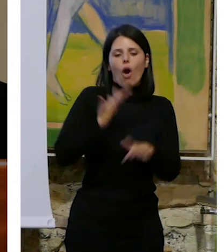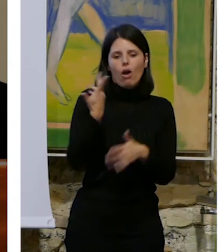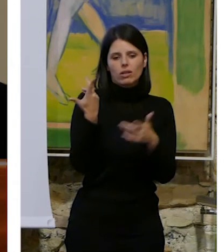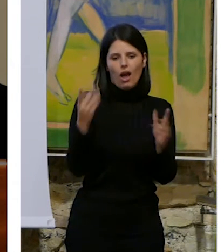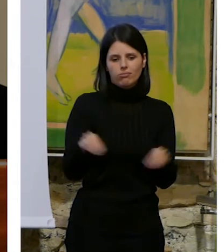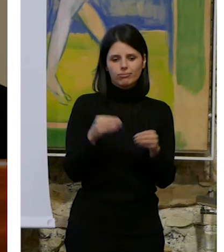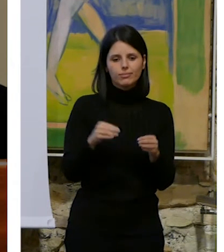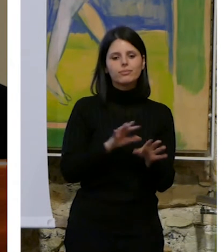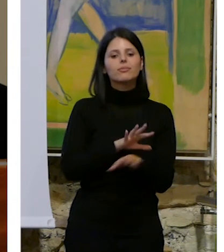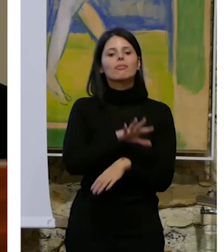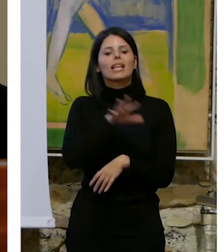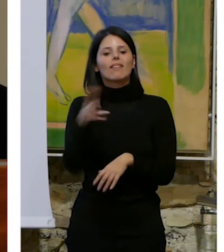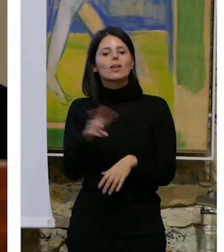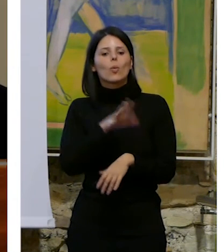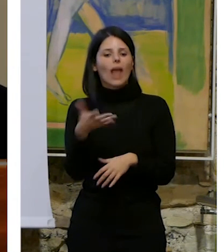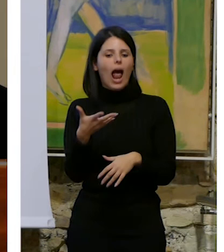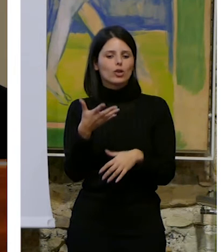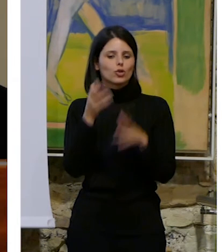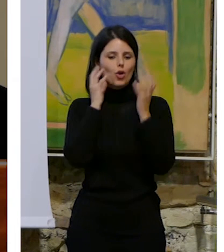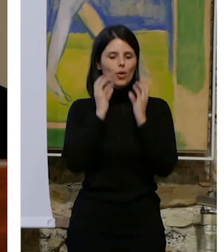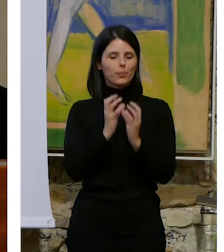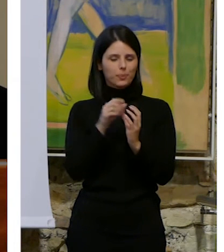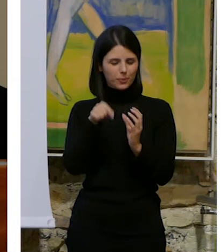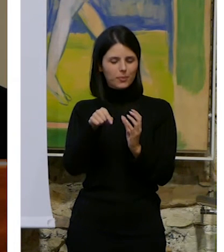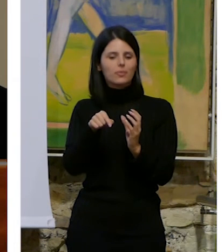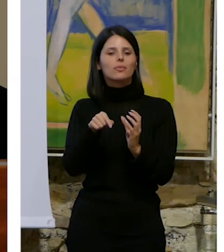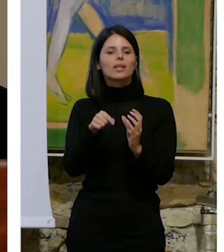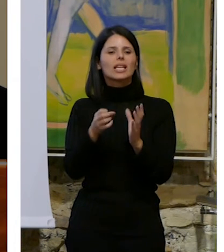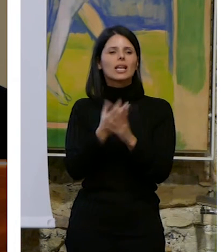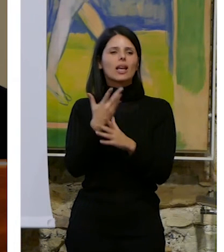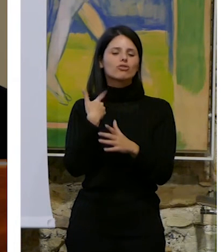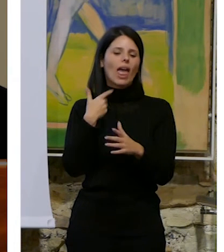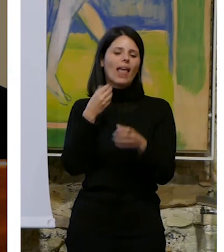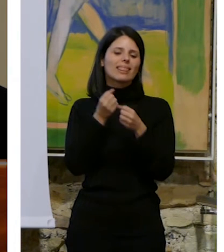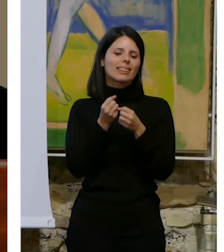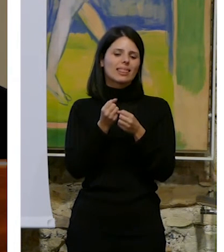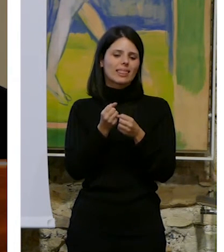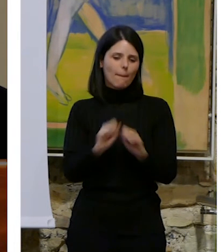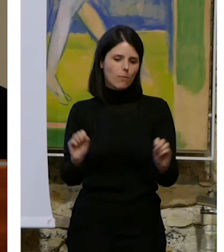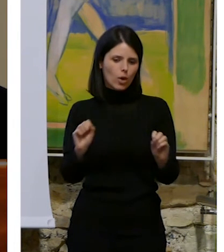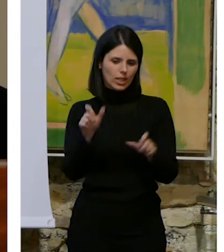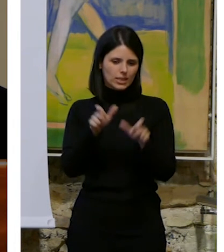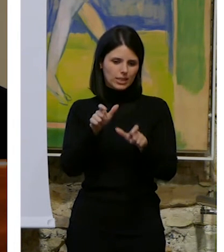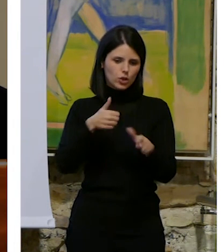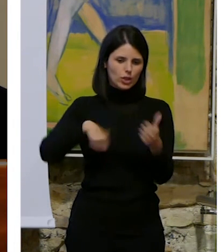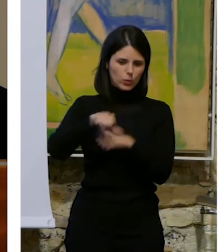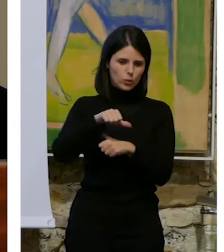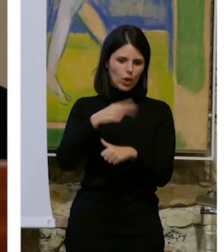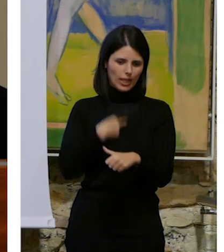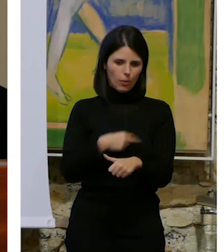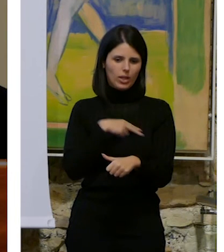periodo del Mascellone, archiviato il Mascellone e sostituito il Mascellone con i democristiani, i comunisti, i socialisti, le repubblicani, tutta quella roba